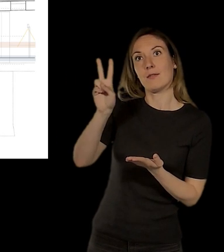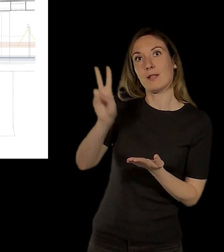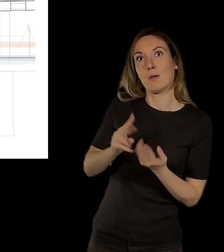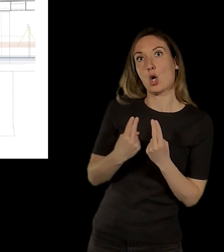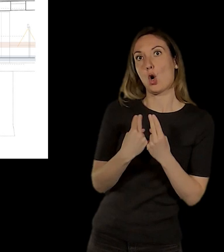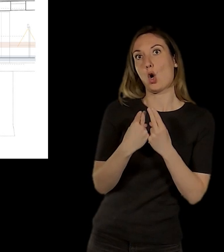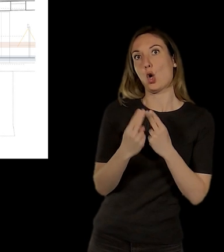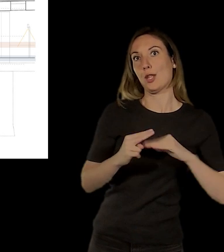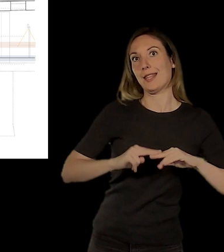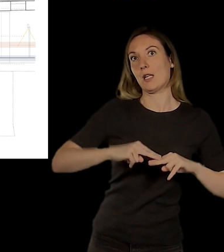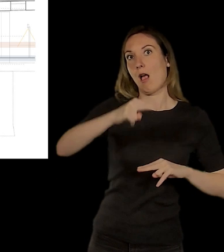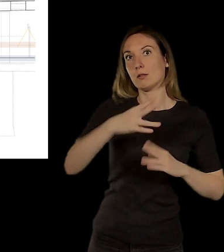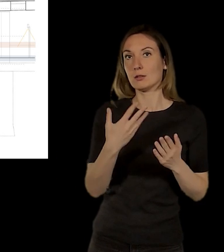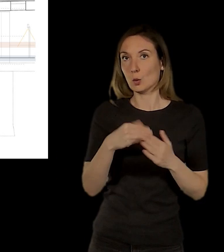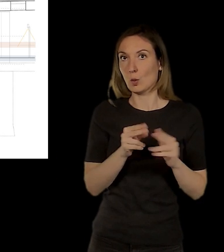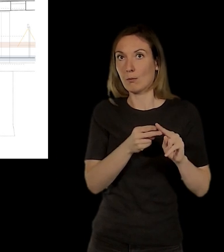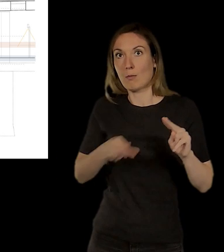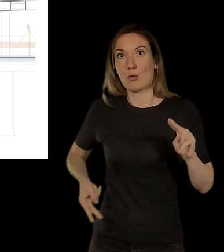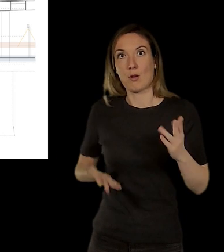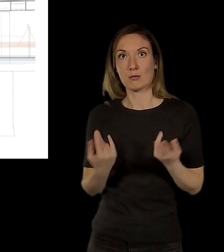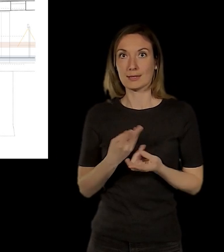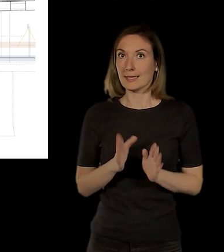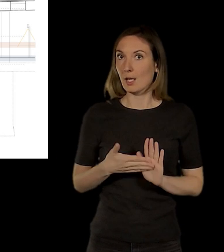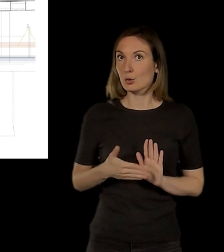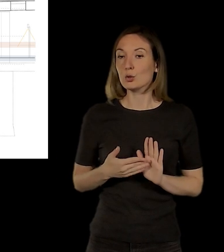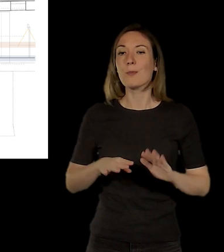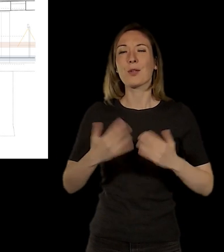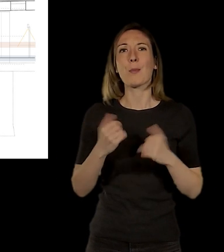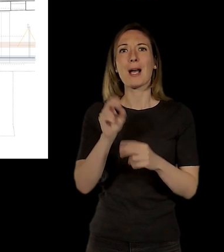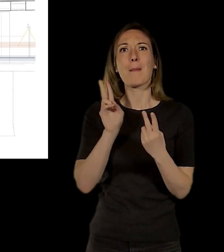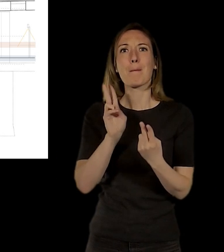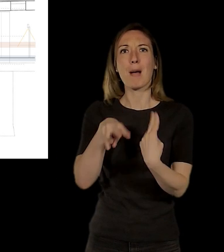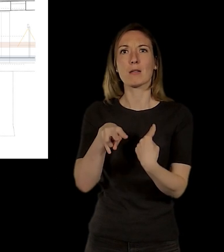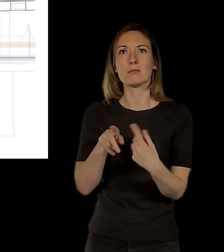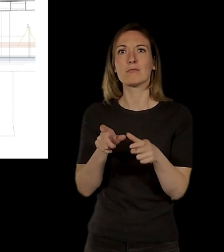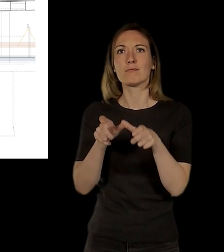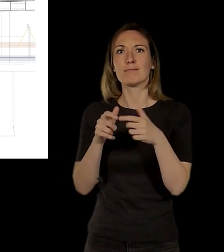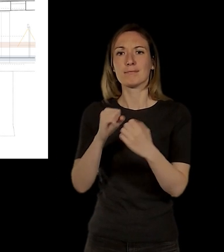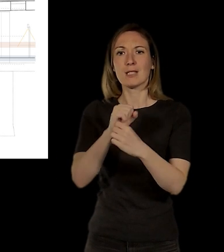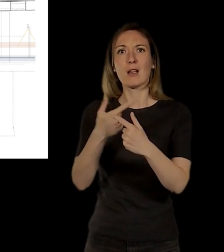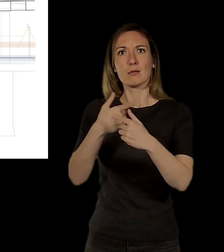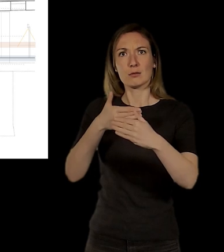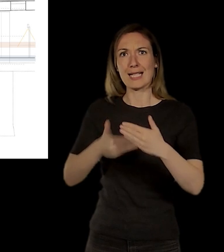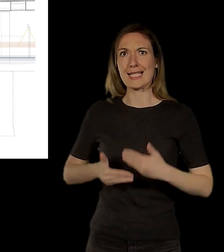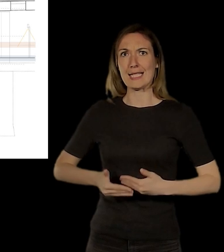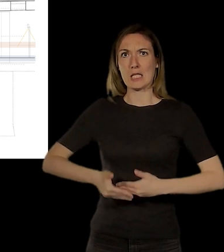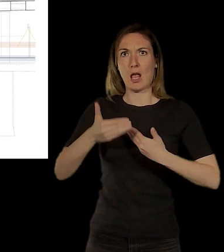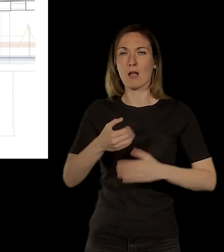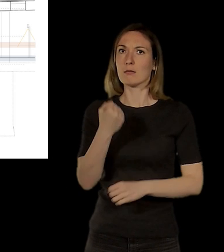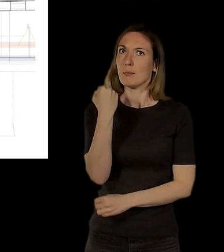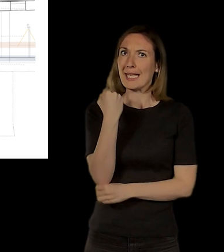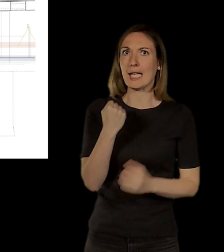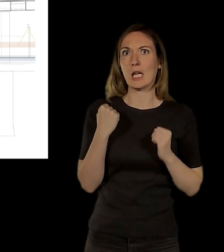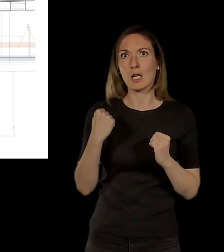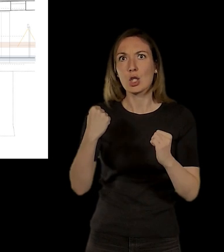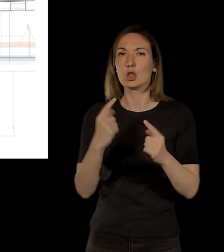magistrálou. Potom vlastně stavěná topografie pod magistrálou, která vzniká sérií různých opěrných zdí, základů,